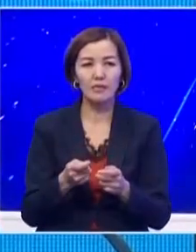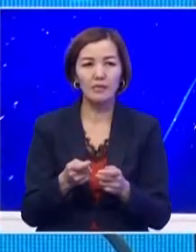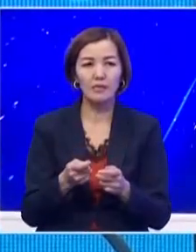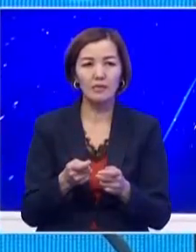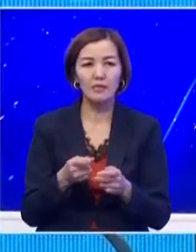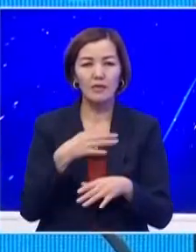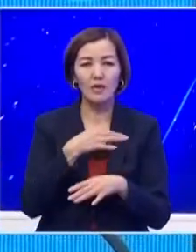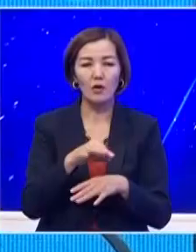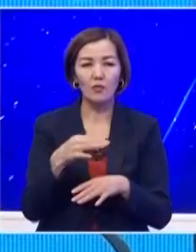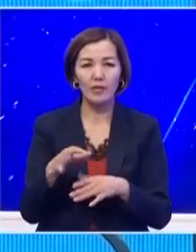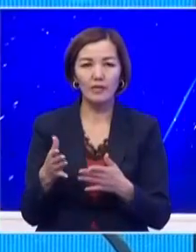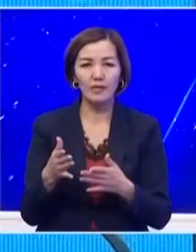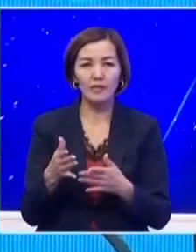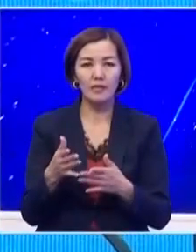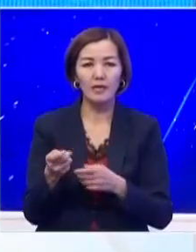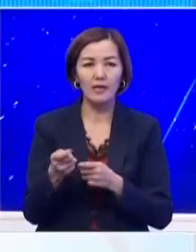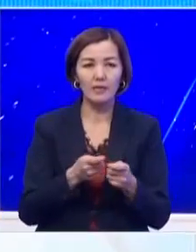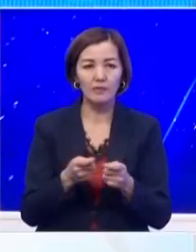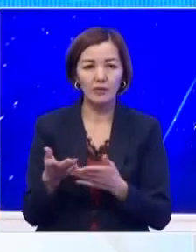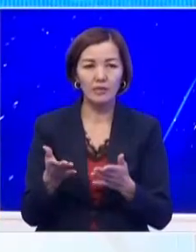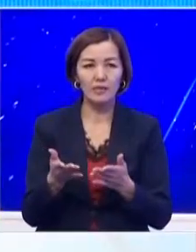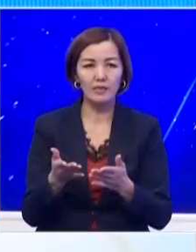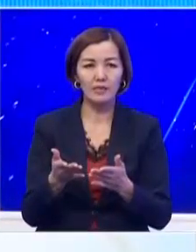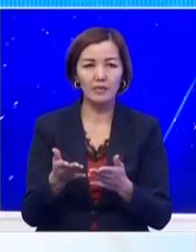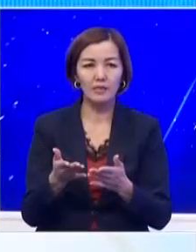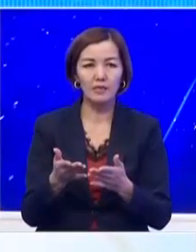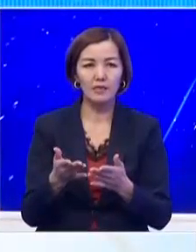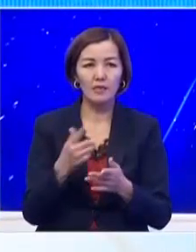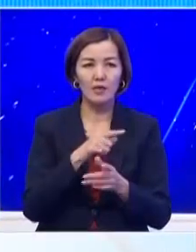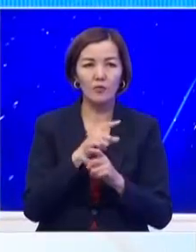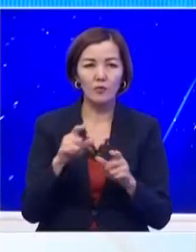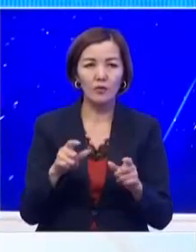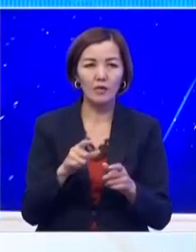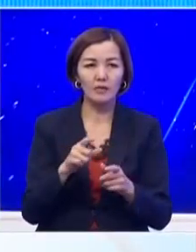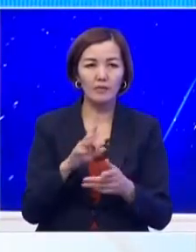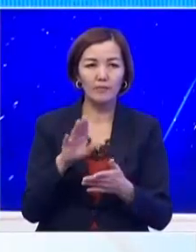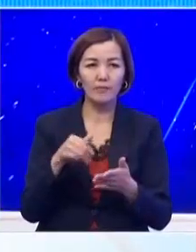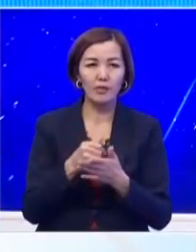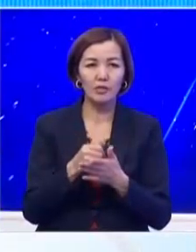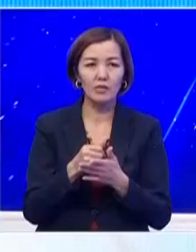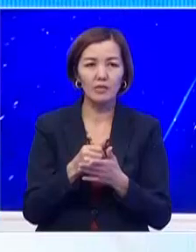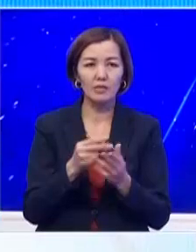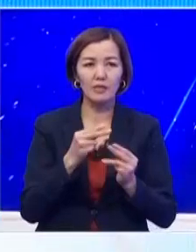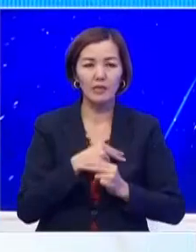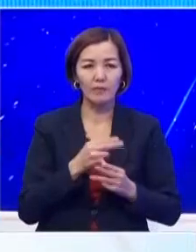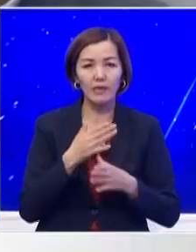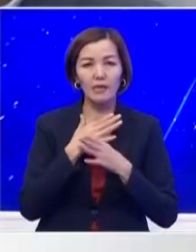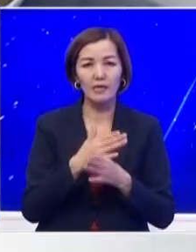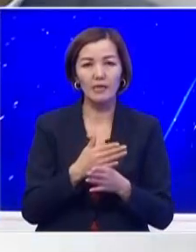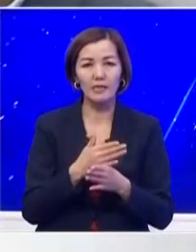әкімшілігінің аудандық әкімшіліктің аурухананың басшылығының еңбегінің